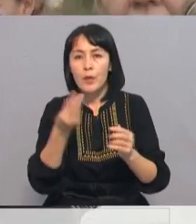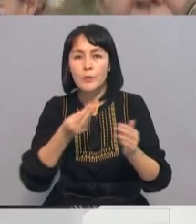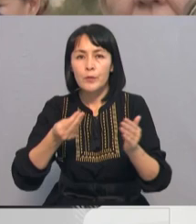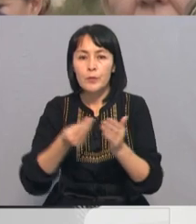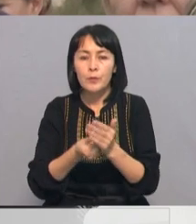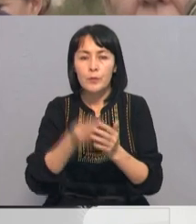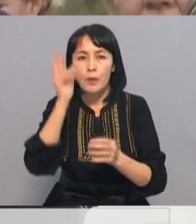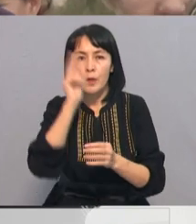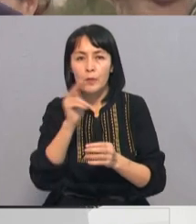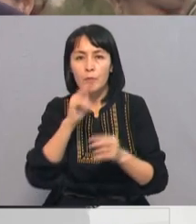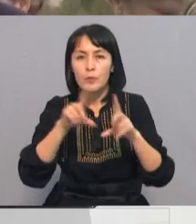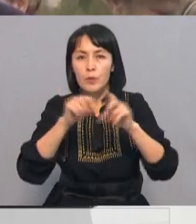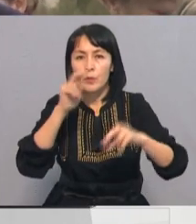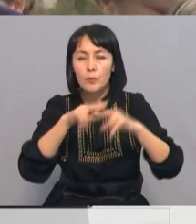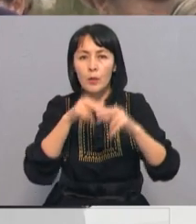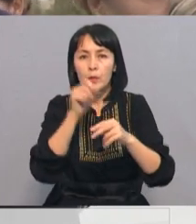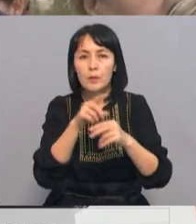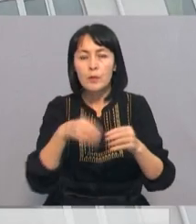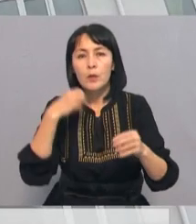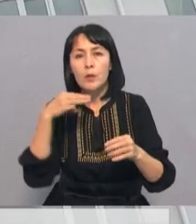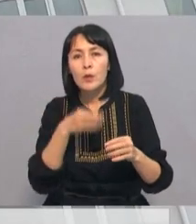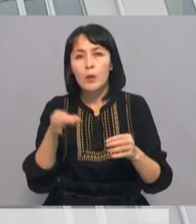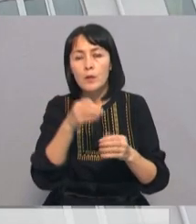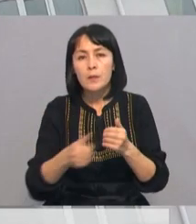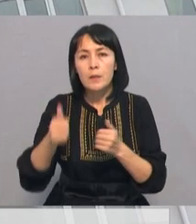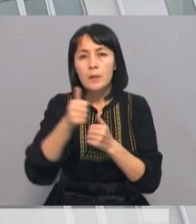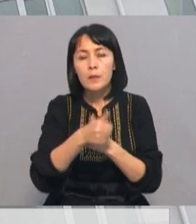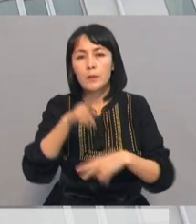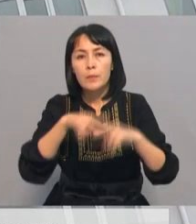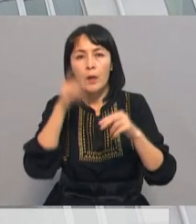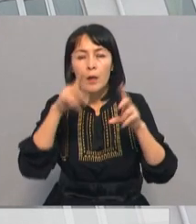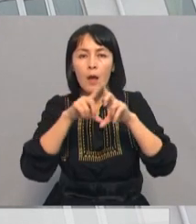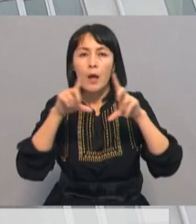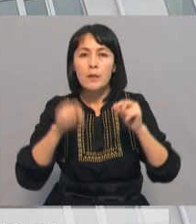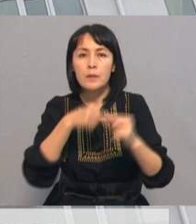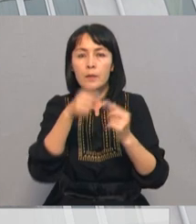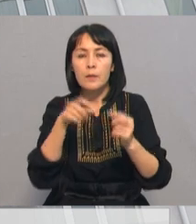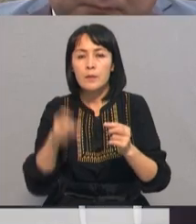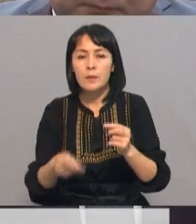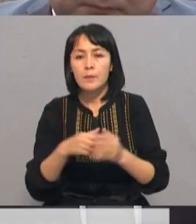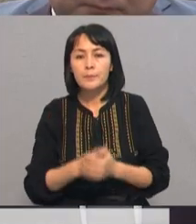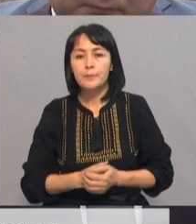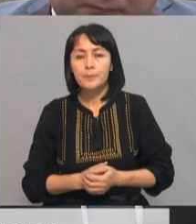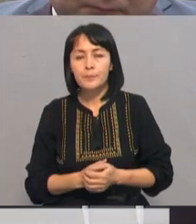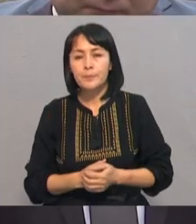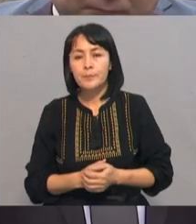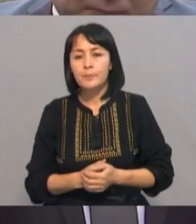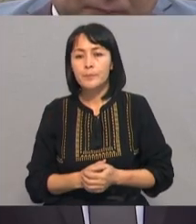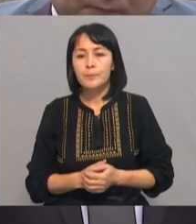инвестировать в образование. Туркестанская область лидирует по строительству школ на средства инвесторов.